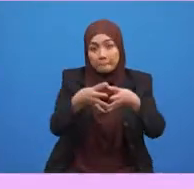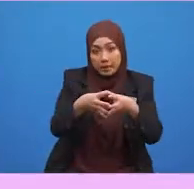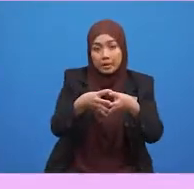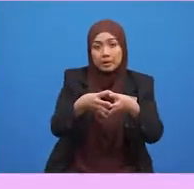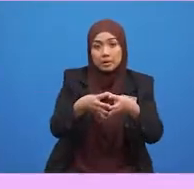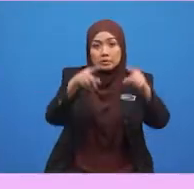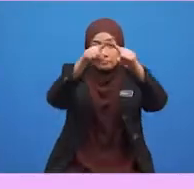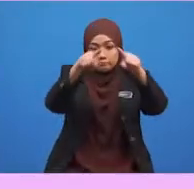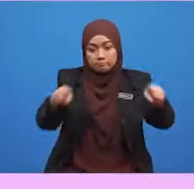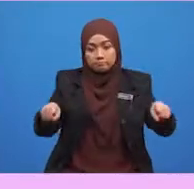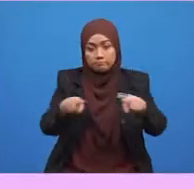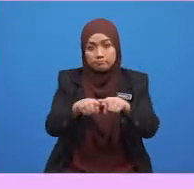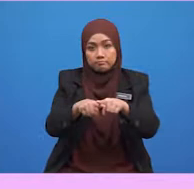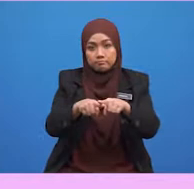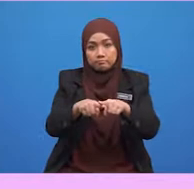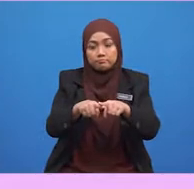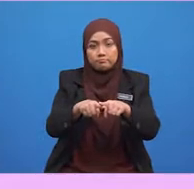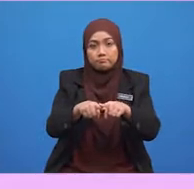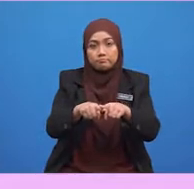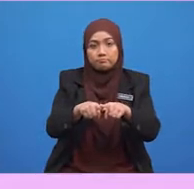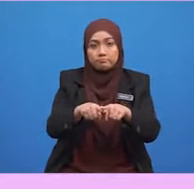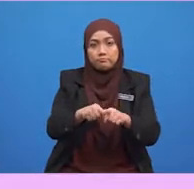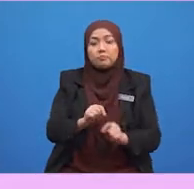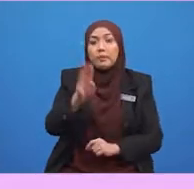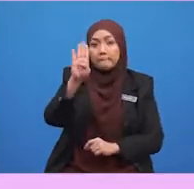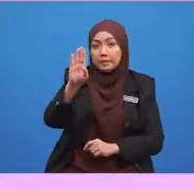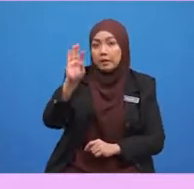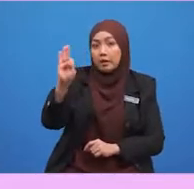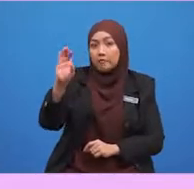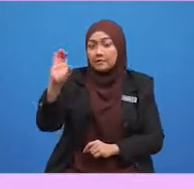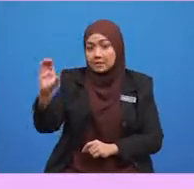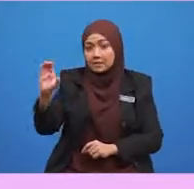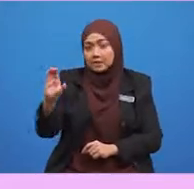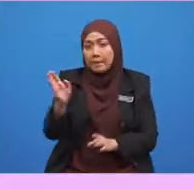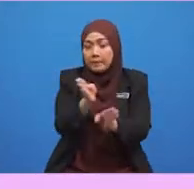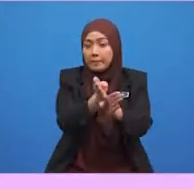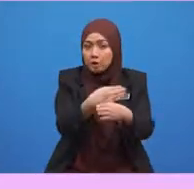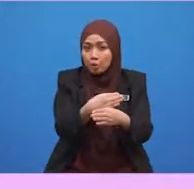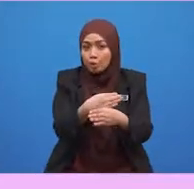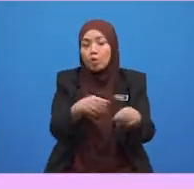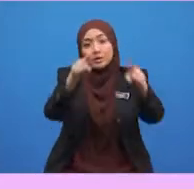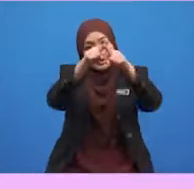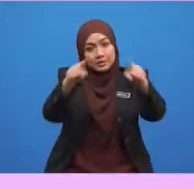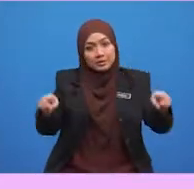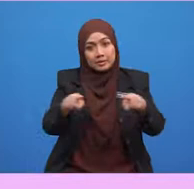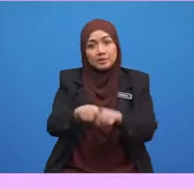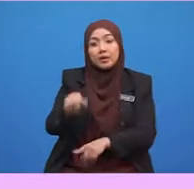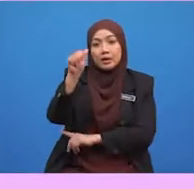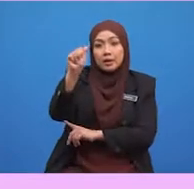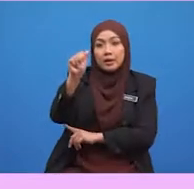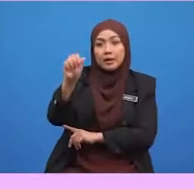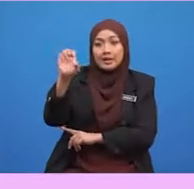segitiga AFE dan segitiga BFE membentuk segitiga